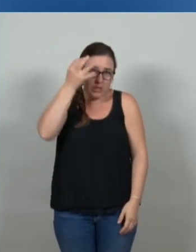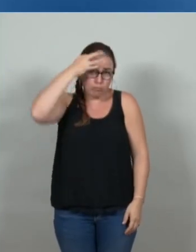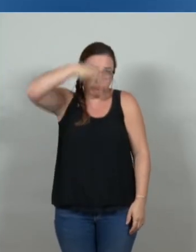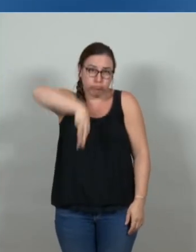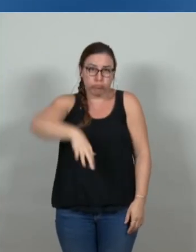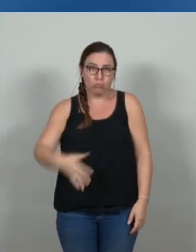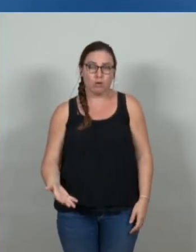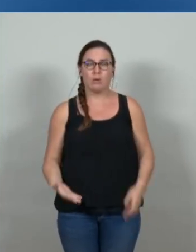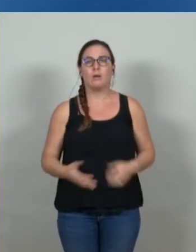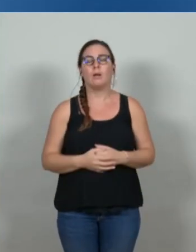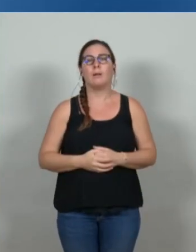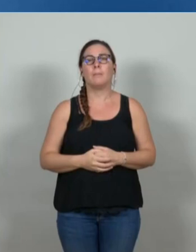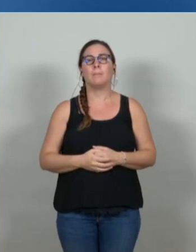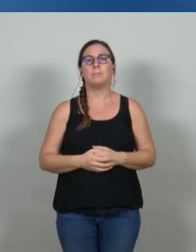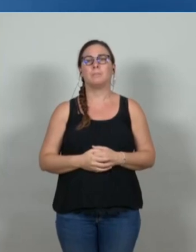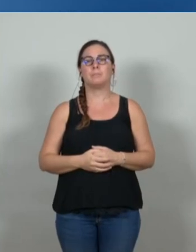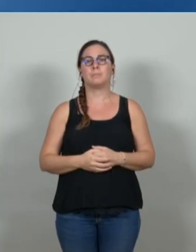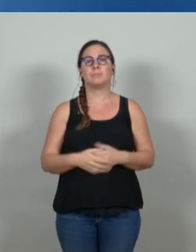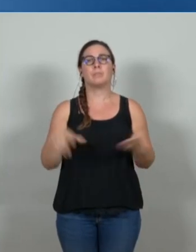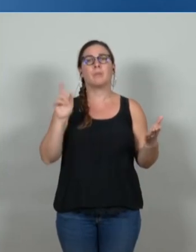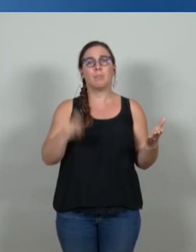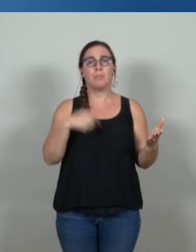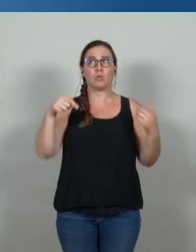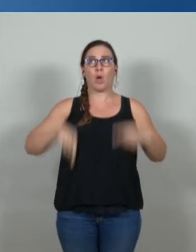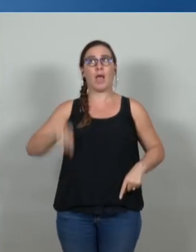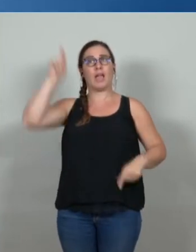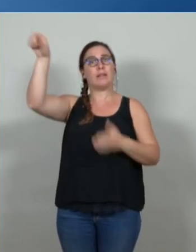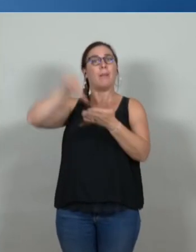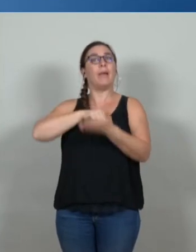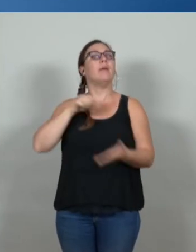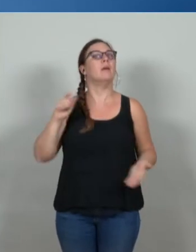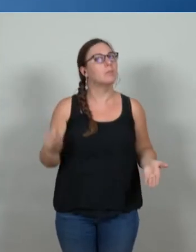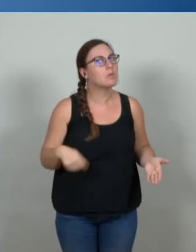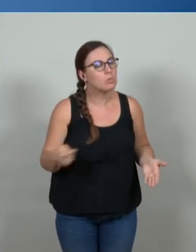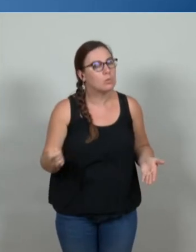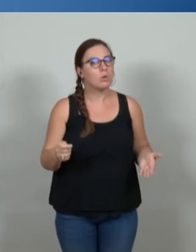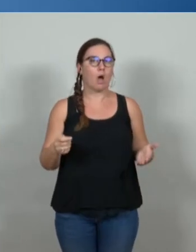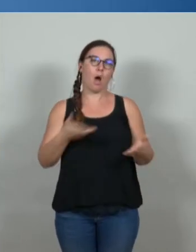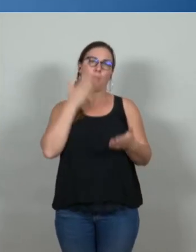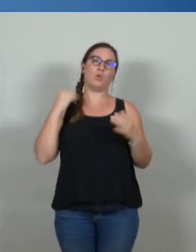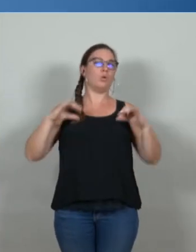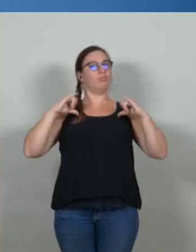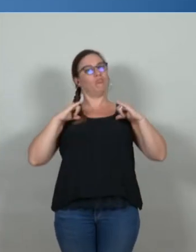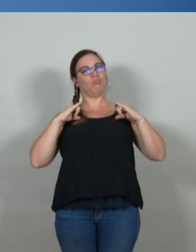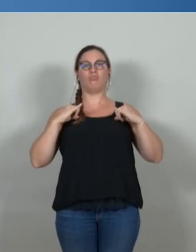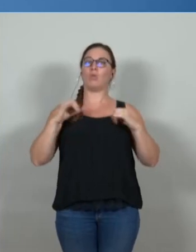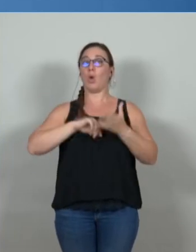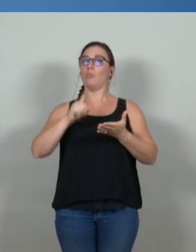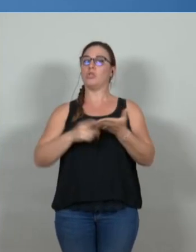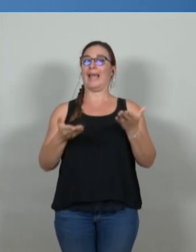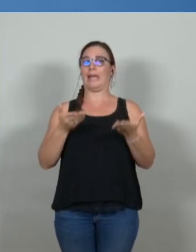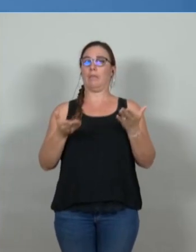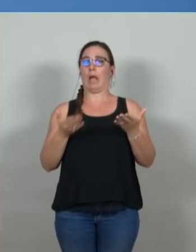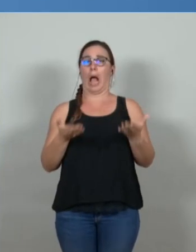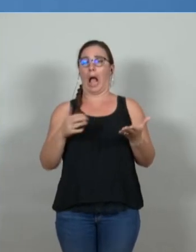là le évidemment payé par l'État ça va de soi comme ça au moins ça touche pas votre équilibre budgétaire qui est plus que